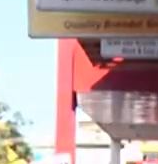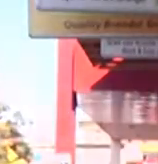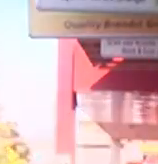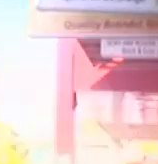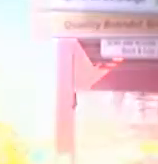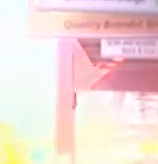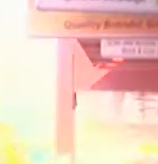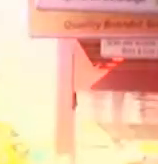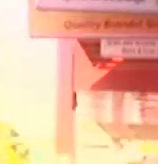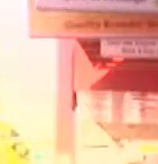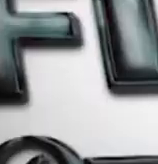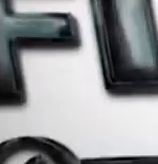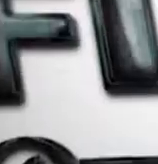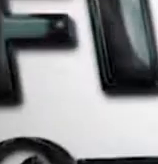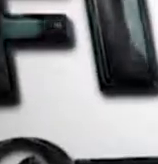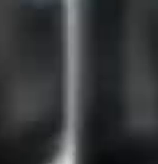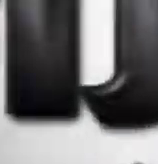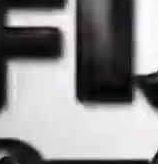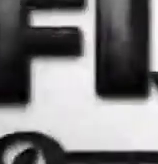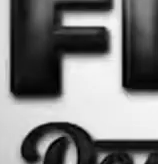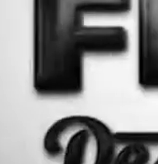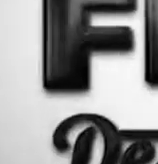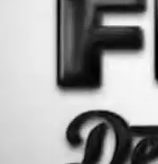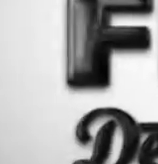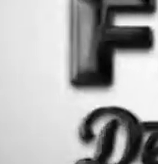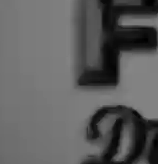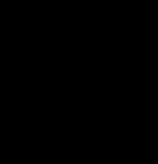Fiji बहुत Radio Fiji रोज सुनता हूँ. Radio Fiji 2 देश की धड़कन.